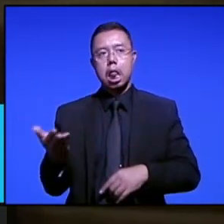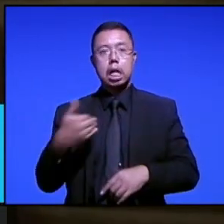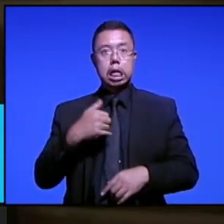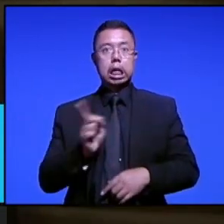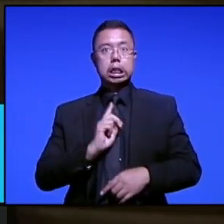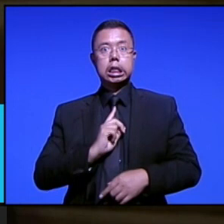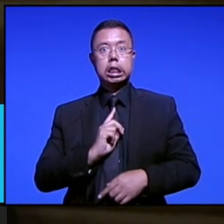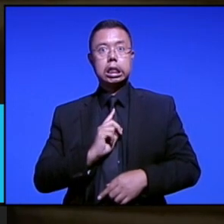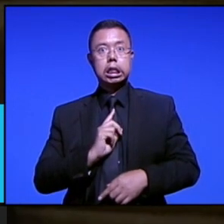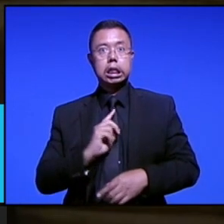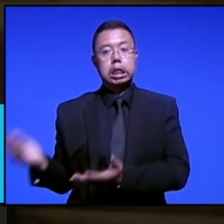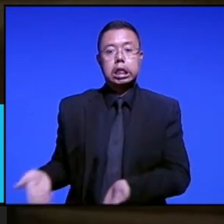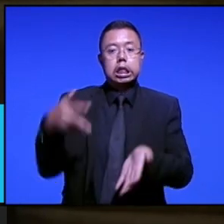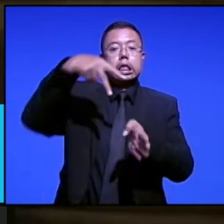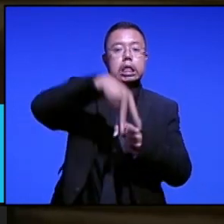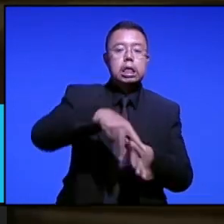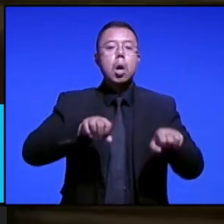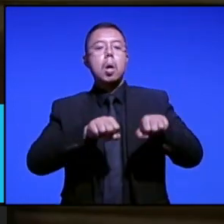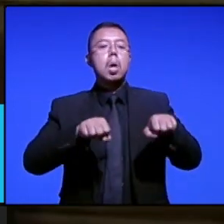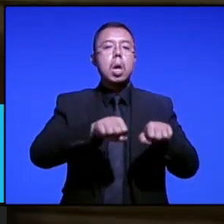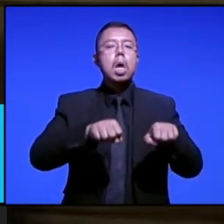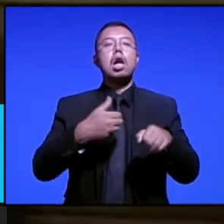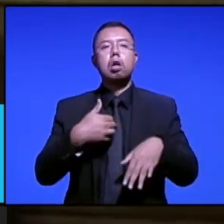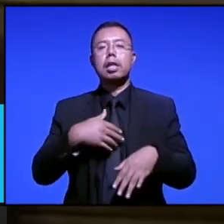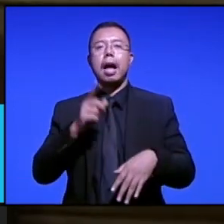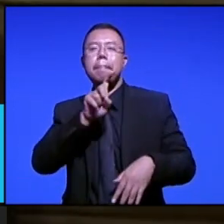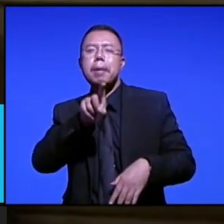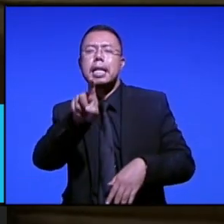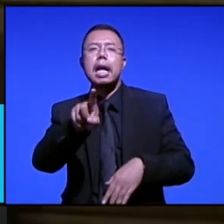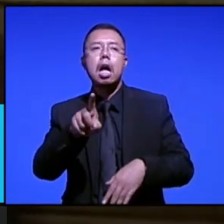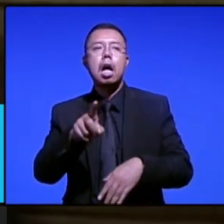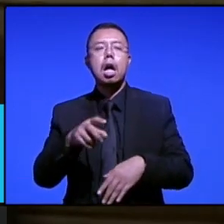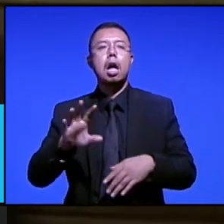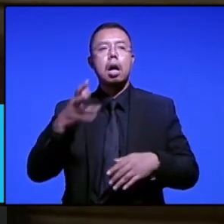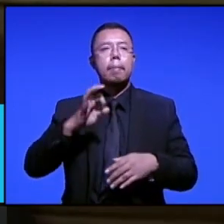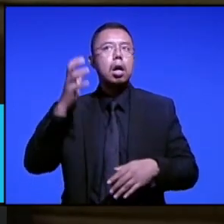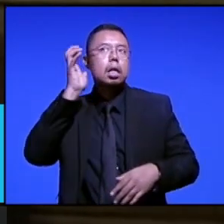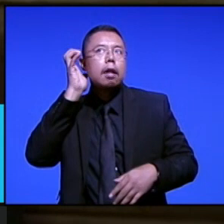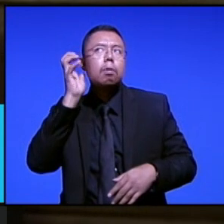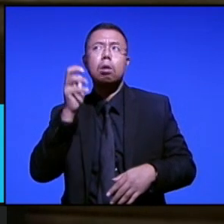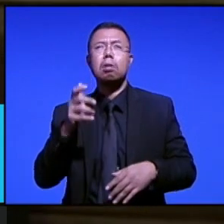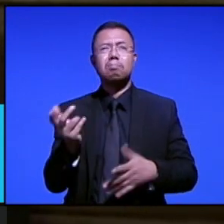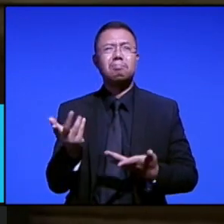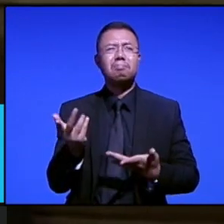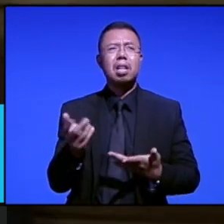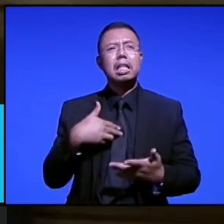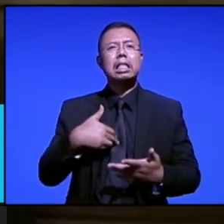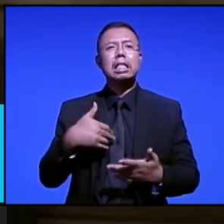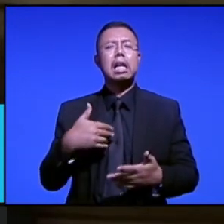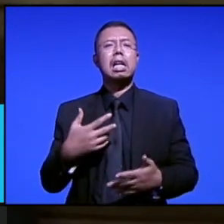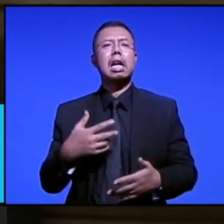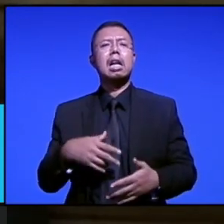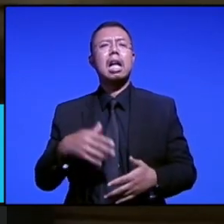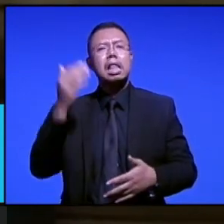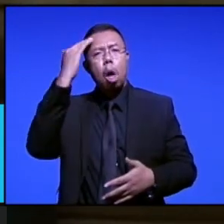yang bawa. Pakai motor. Dah saya teh penasaran. Bor ah telepon itu iya, itu pokoknya mah saya mah